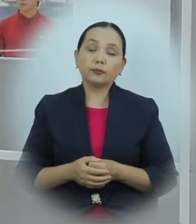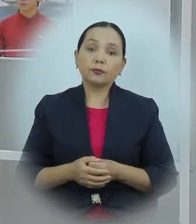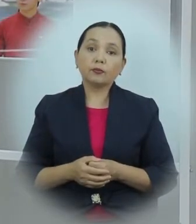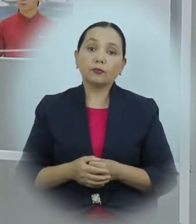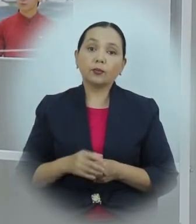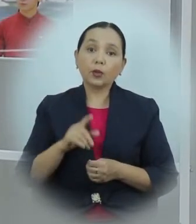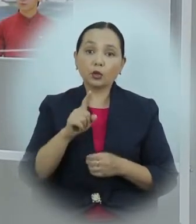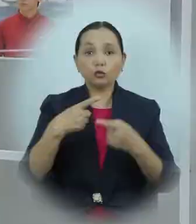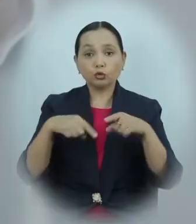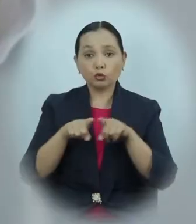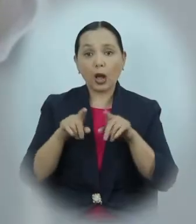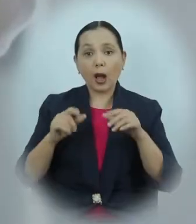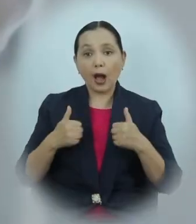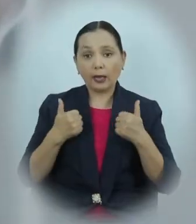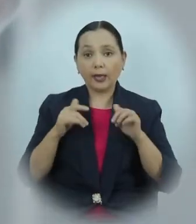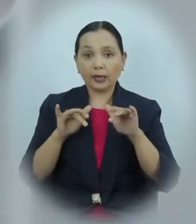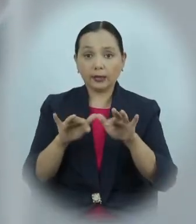U ham xuddi shu harakatda.